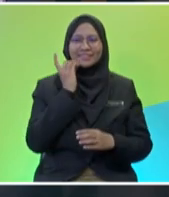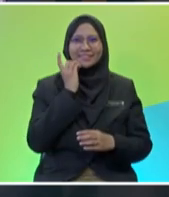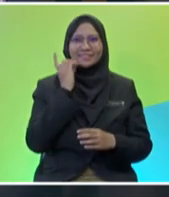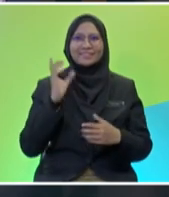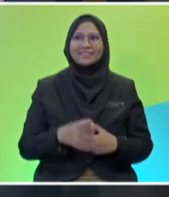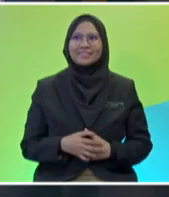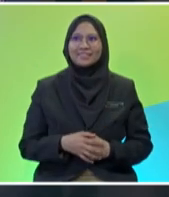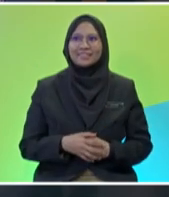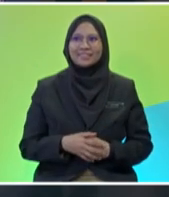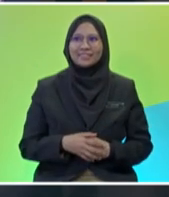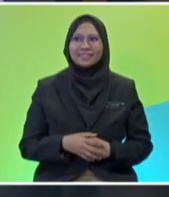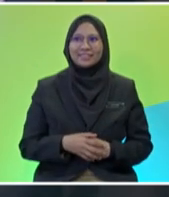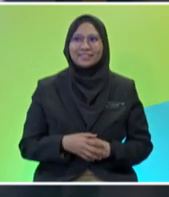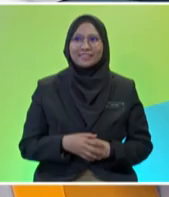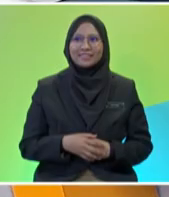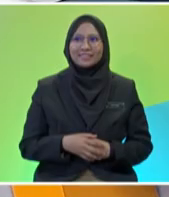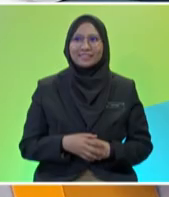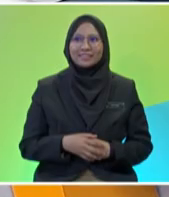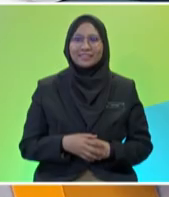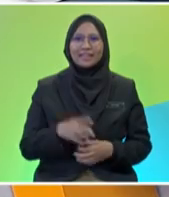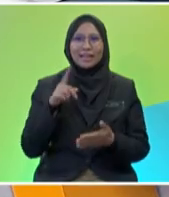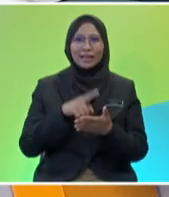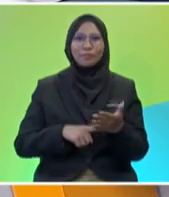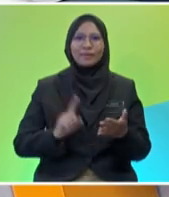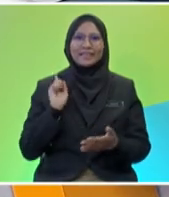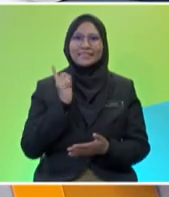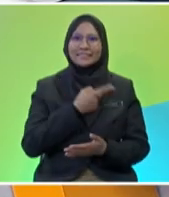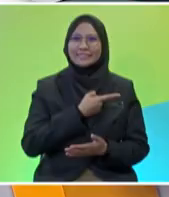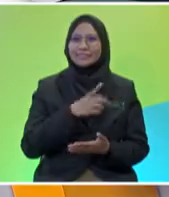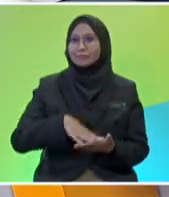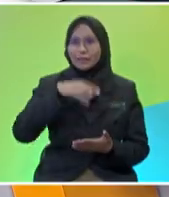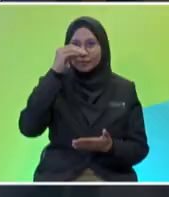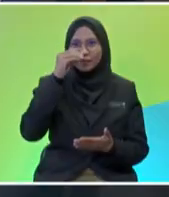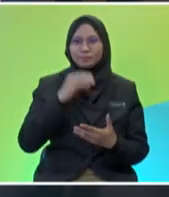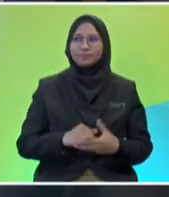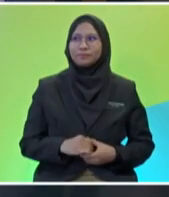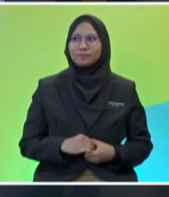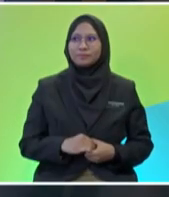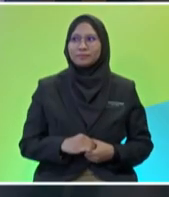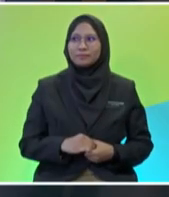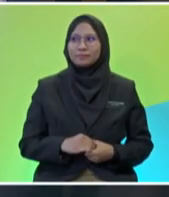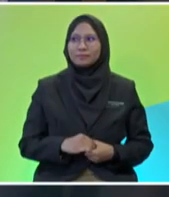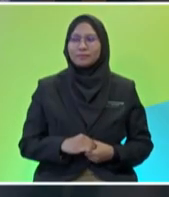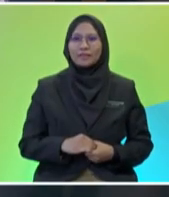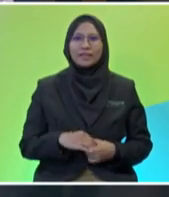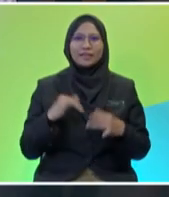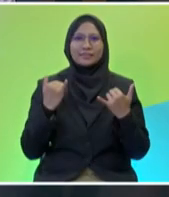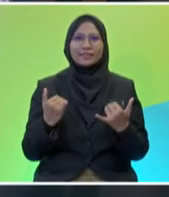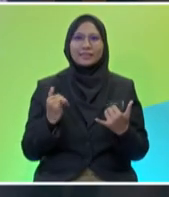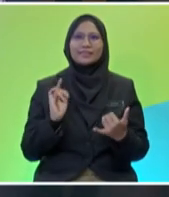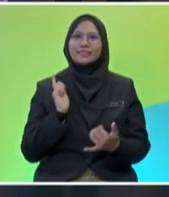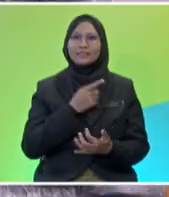untuk kali ini apakah yang kita akan kupas Oke kita masuk berkaitan dengan